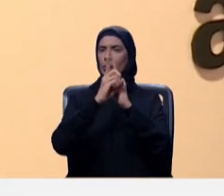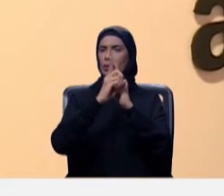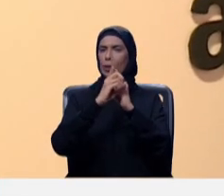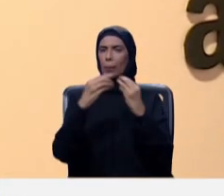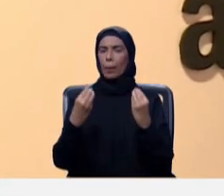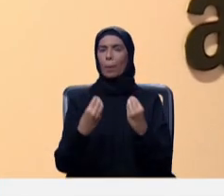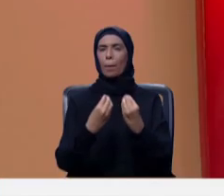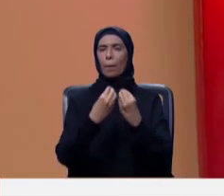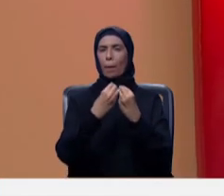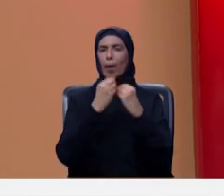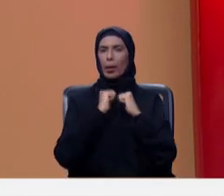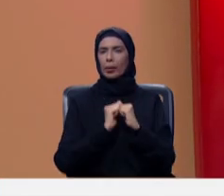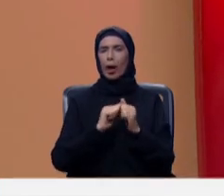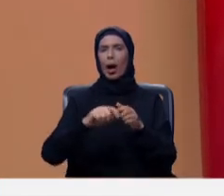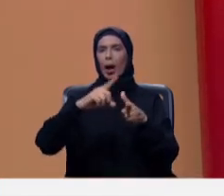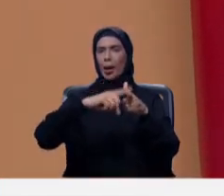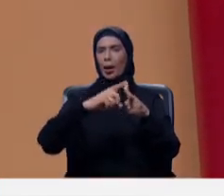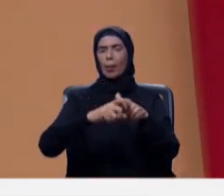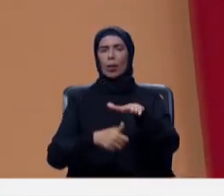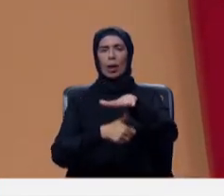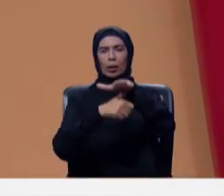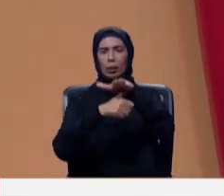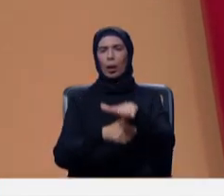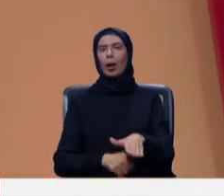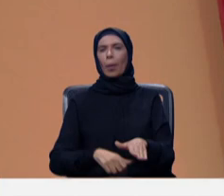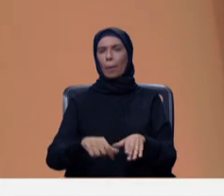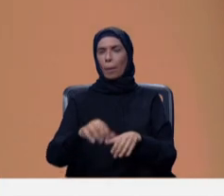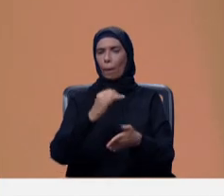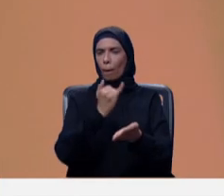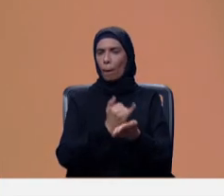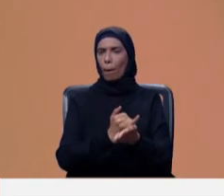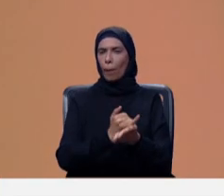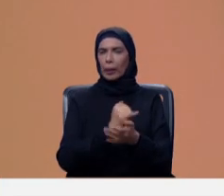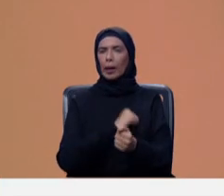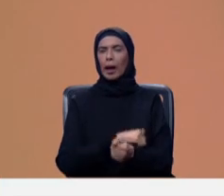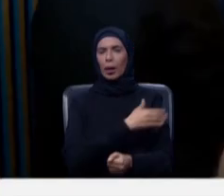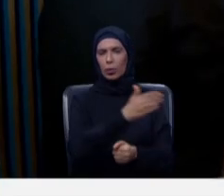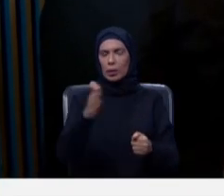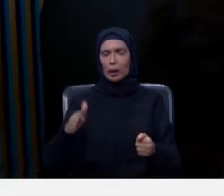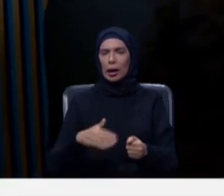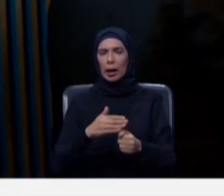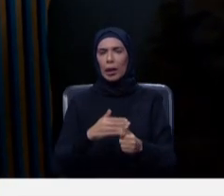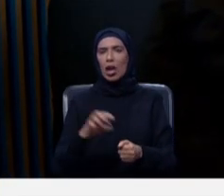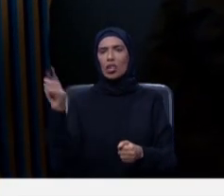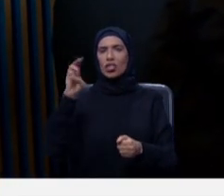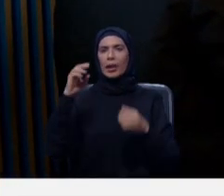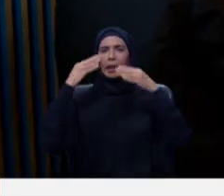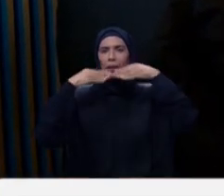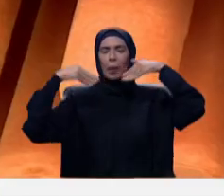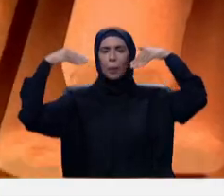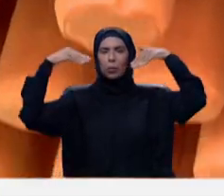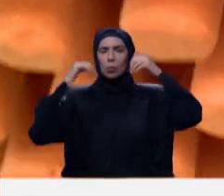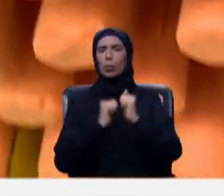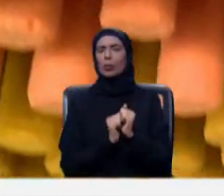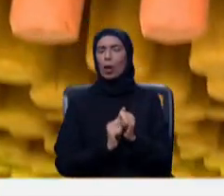السيدة تيريزا كارلسون نائبة الرئيس ومسؤولة القطاع العام العالمي في شركة أمازون ويب سيرفيس، والسيد ماكس بيترسون